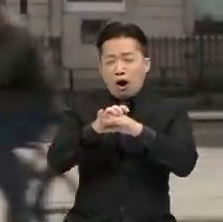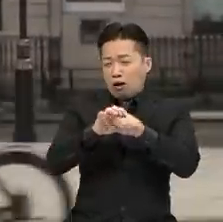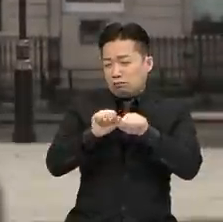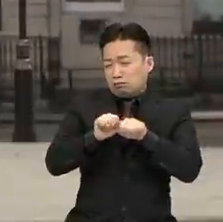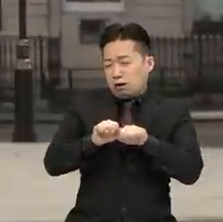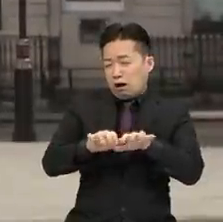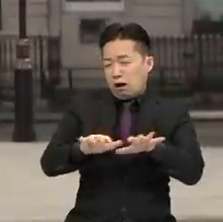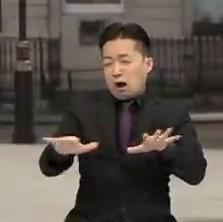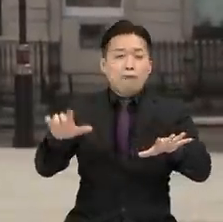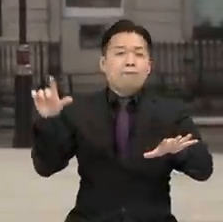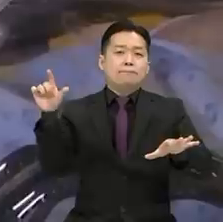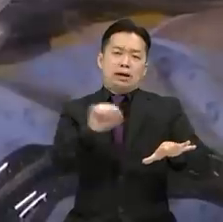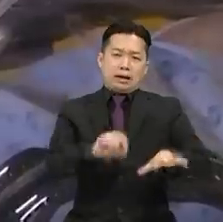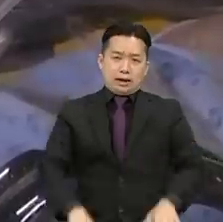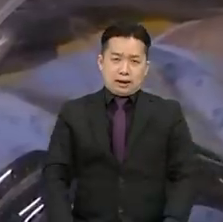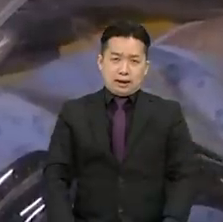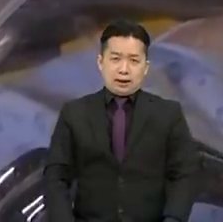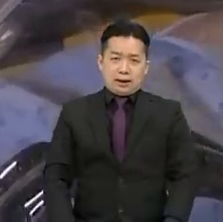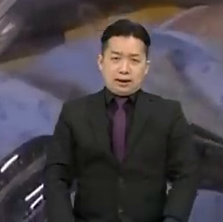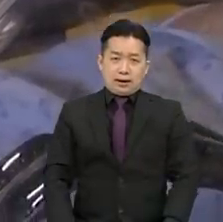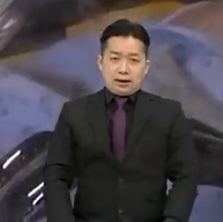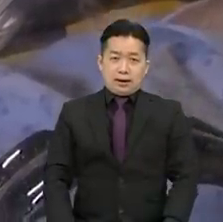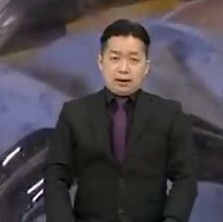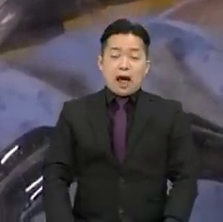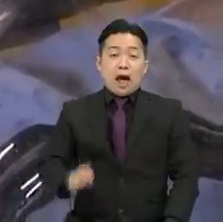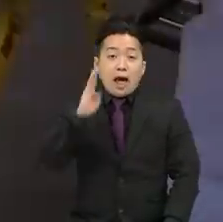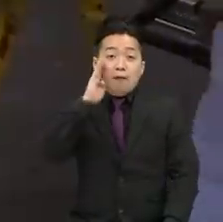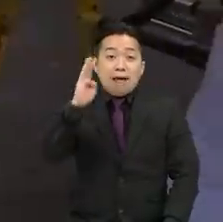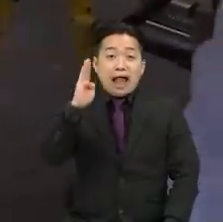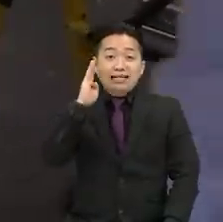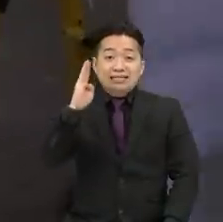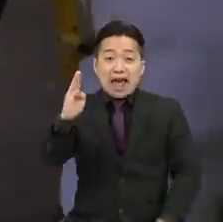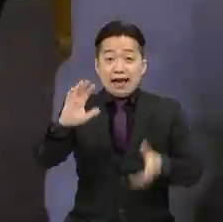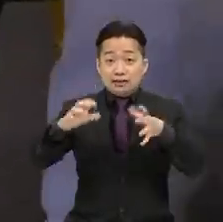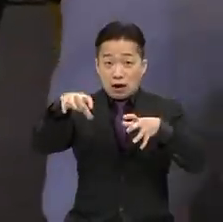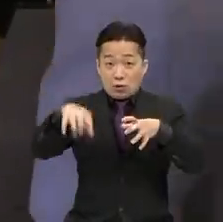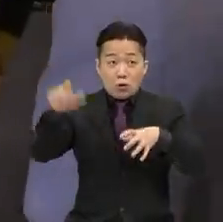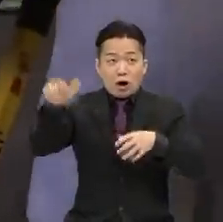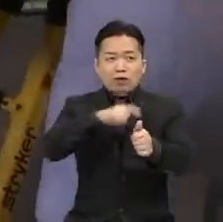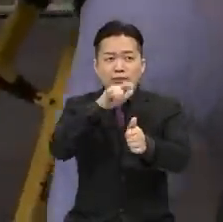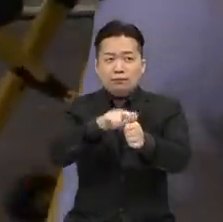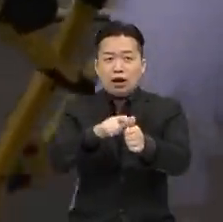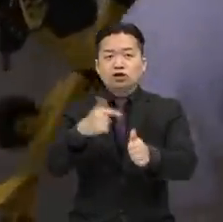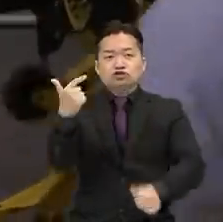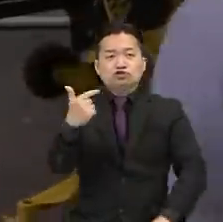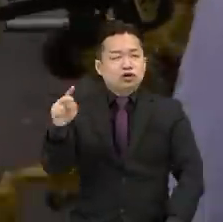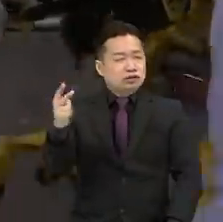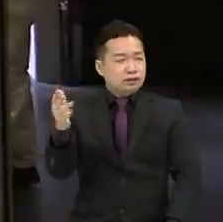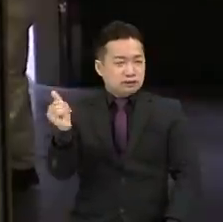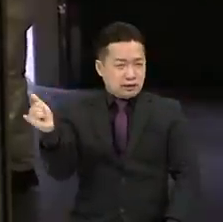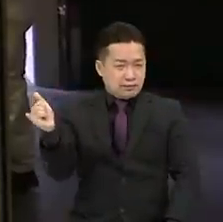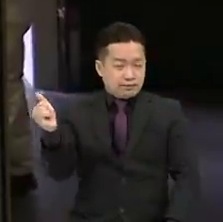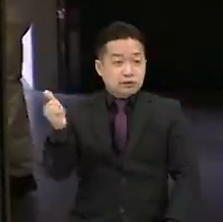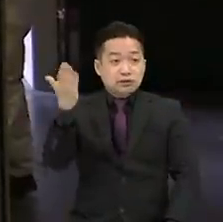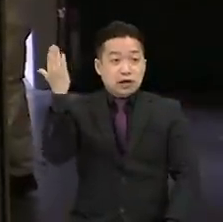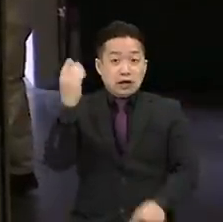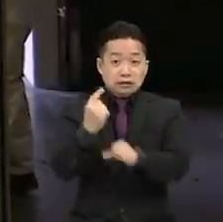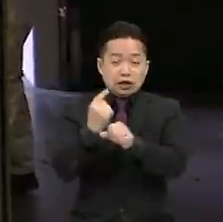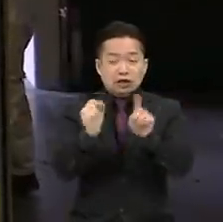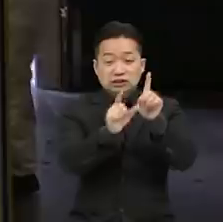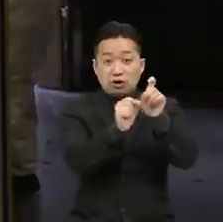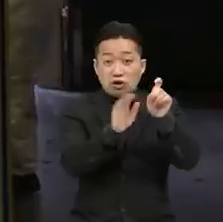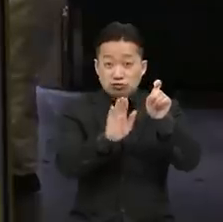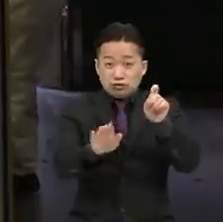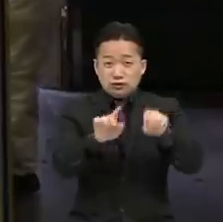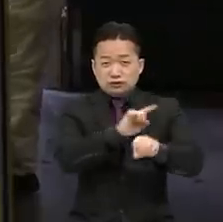빠르게 확산하고 있습니다. 벨기에는 하루 확진자가 6,200여 명으로 지난해 11월 이후 가장